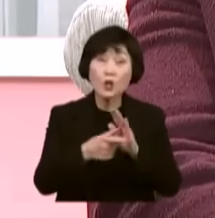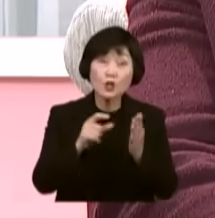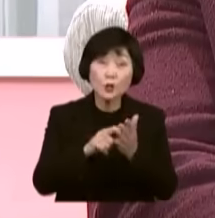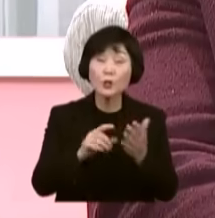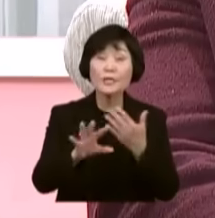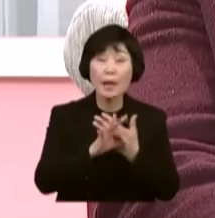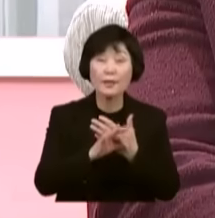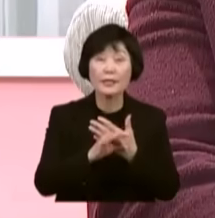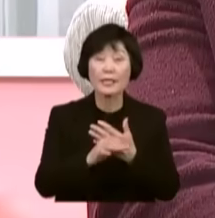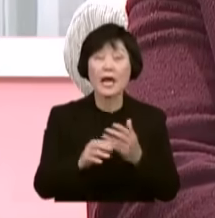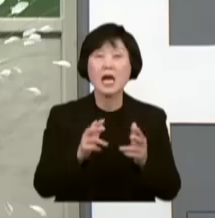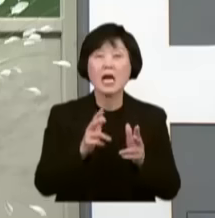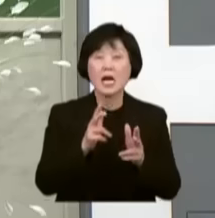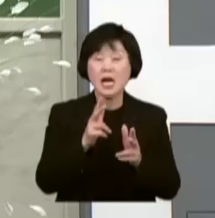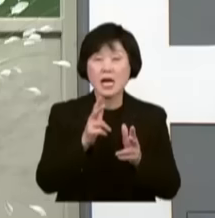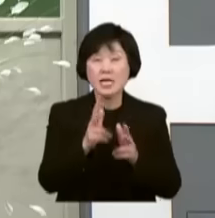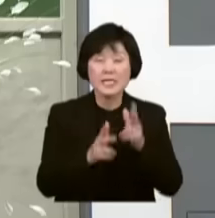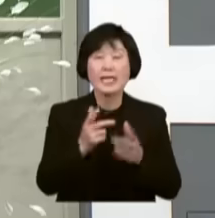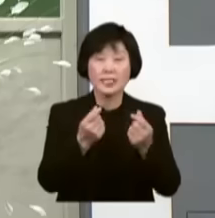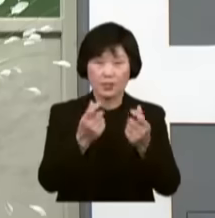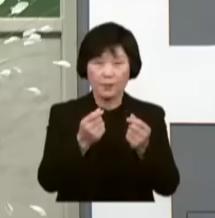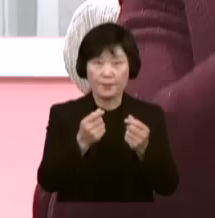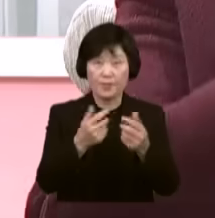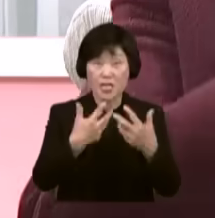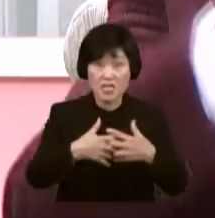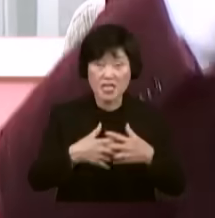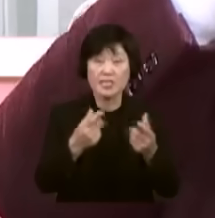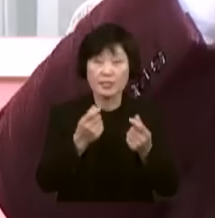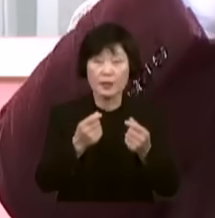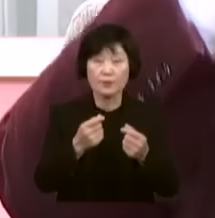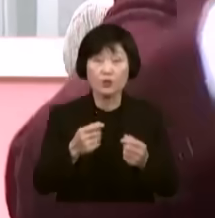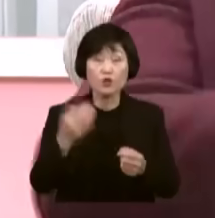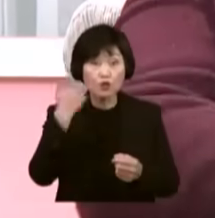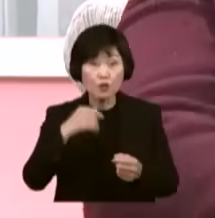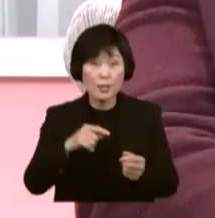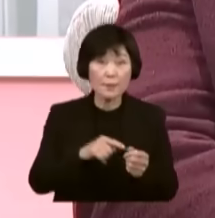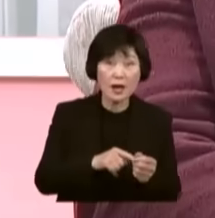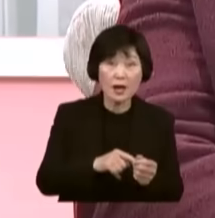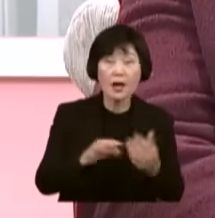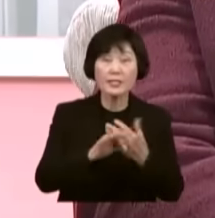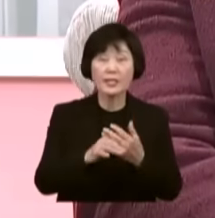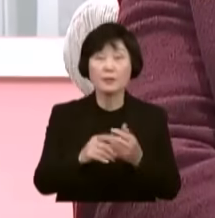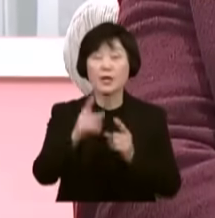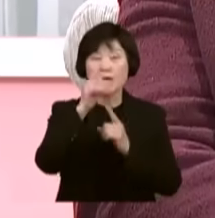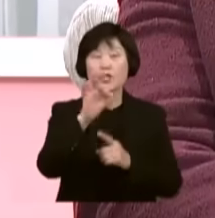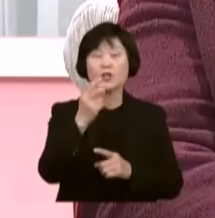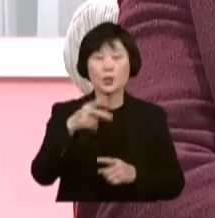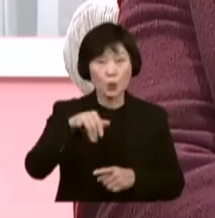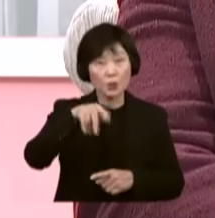기계처럼 로봇처럼 기도를 했어요. 매일. 쿡 찌르면 아빠 담배 끊게 해주세요. 쿡 찌르면 이용식 담배 끊게 해주세요. 그래서